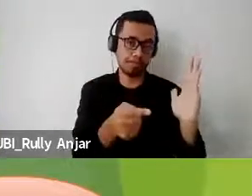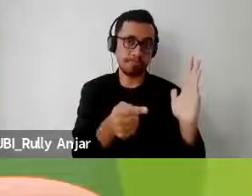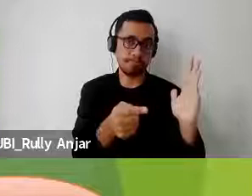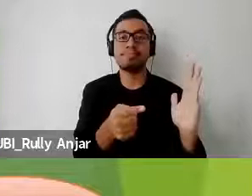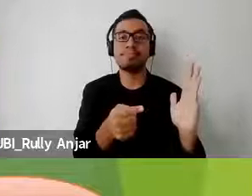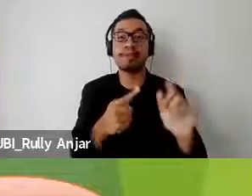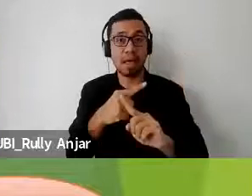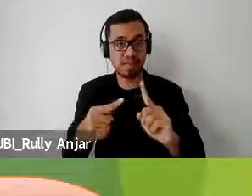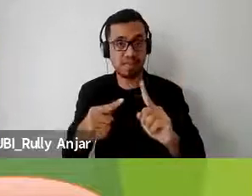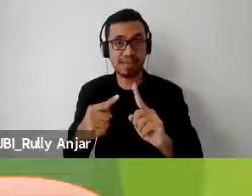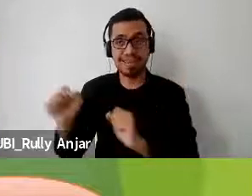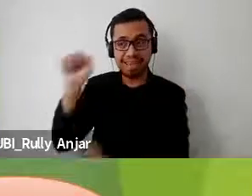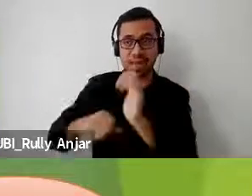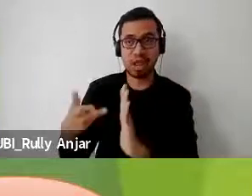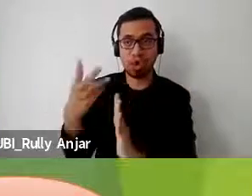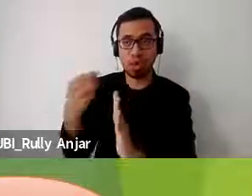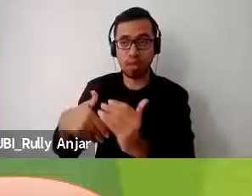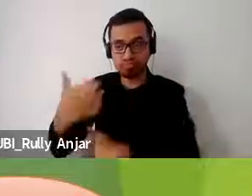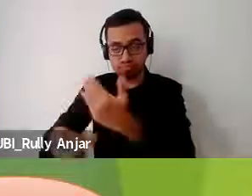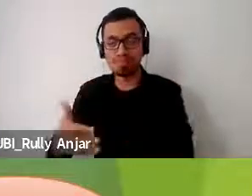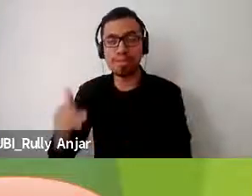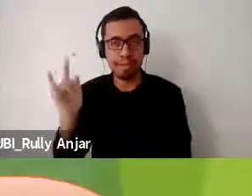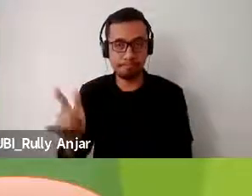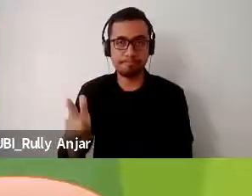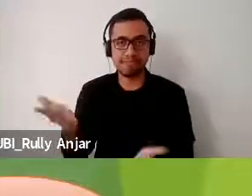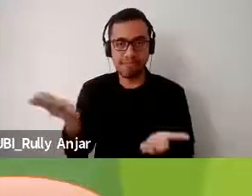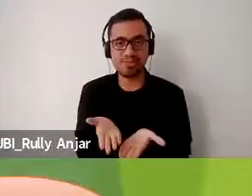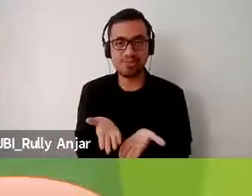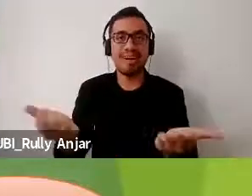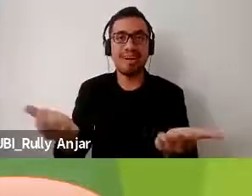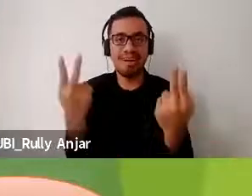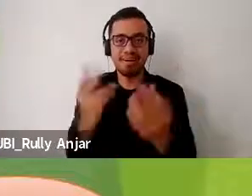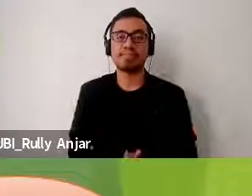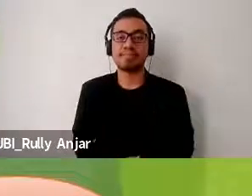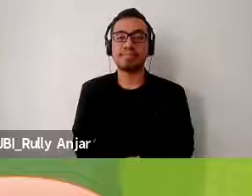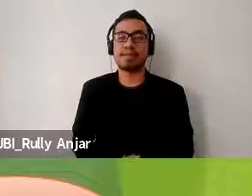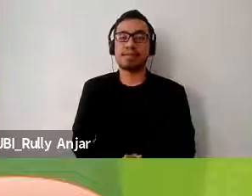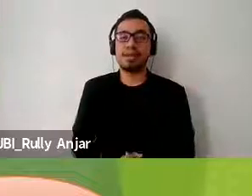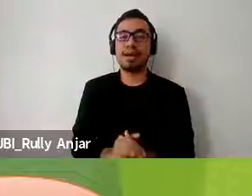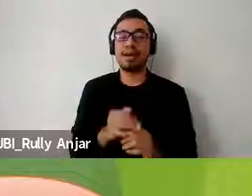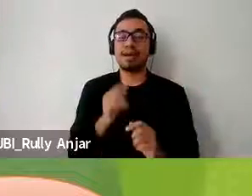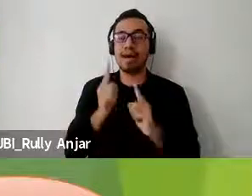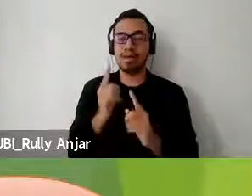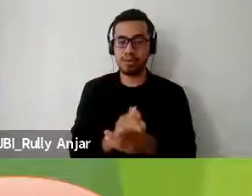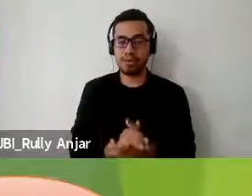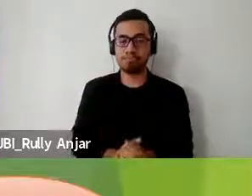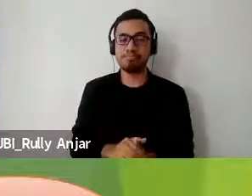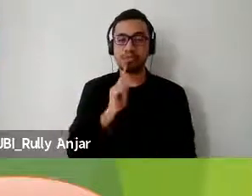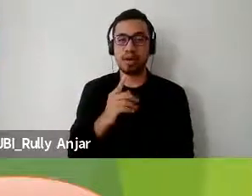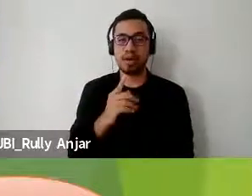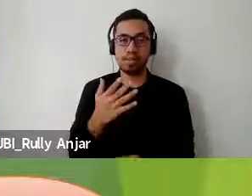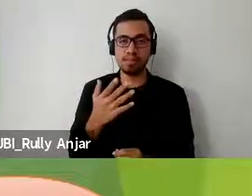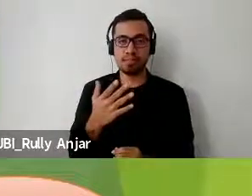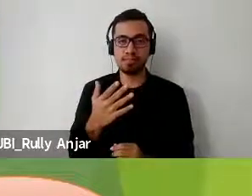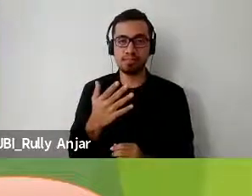dengan bisa dilakukan. Karena kalau sektor real ini tidak segera bergerak dan di 2020